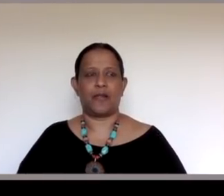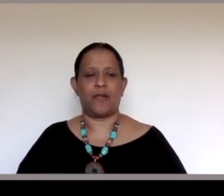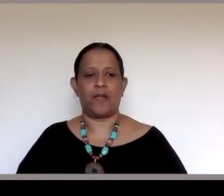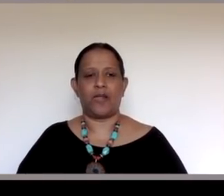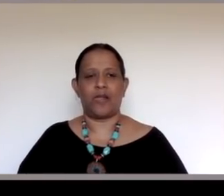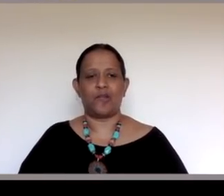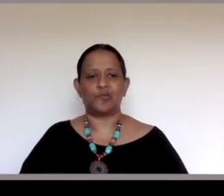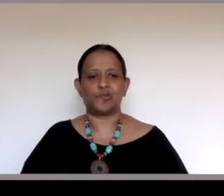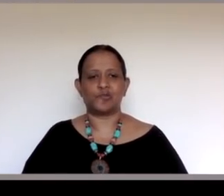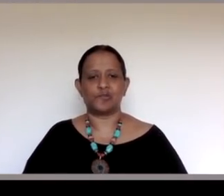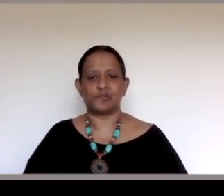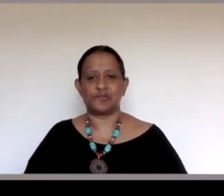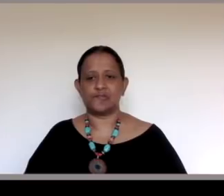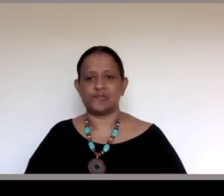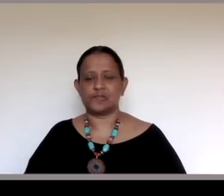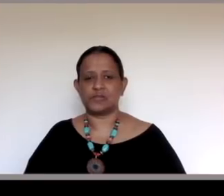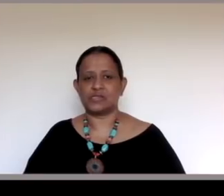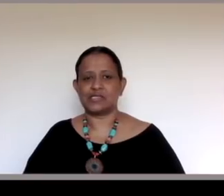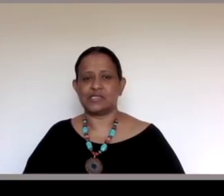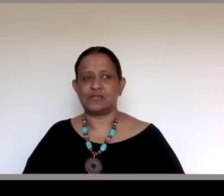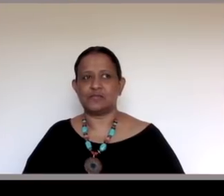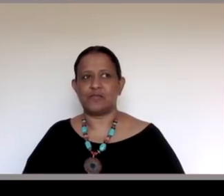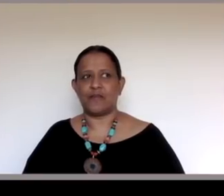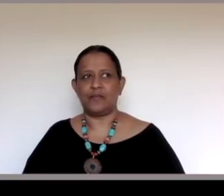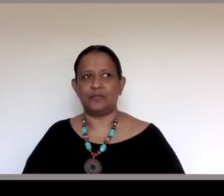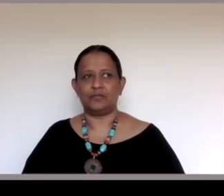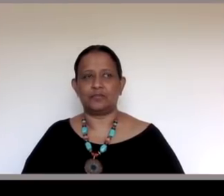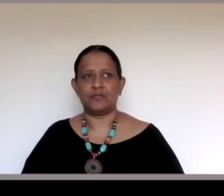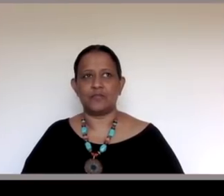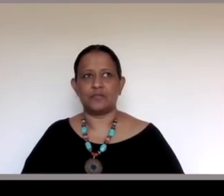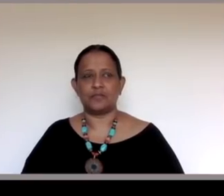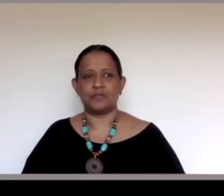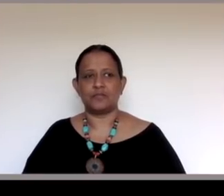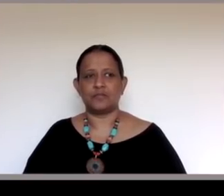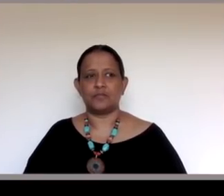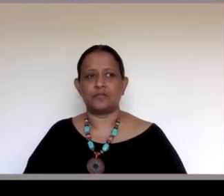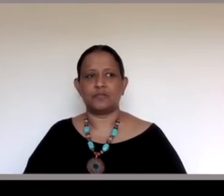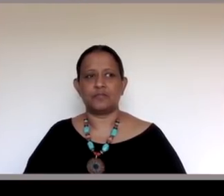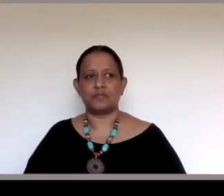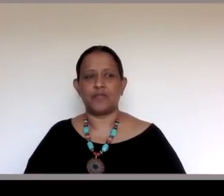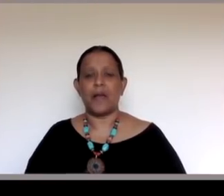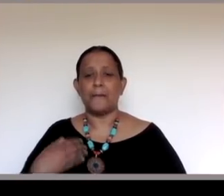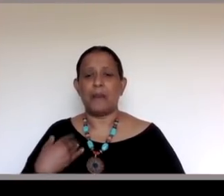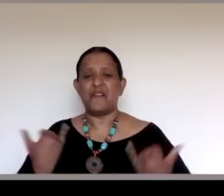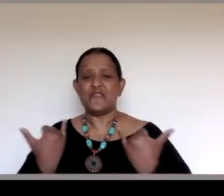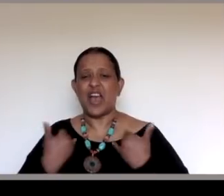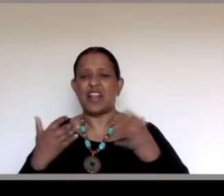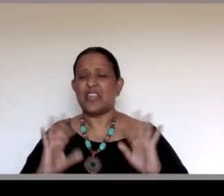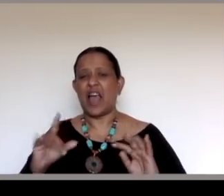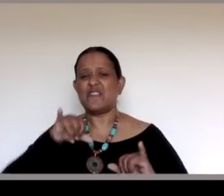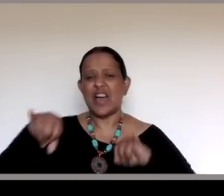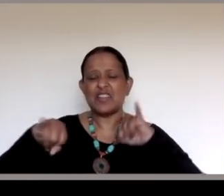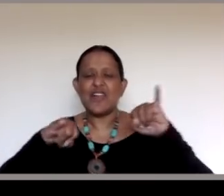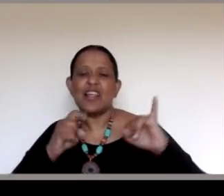வகைம பார்யாவெனி அப்படியே மனைவிகளே ஒபே சுவாமியா யட்டஹத் கிரீம ஒபகே காரியனவே உங்களுடைய